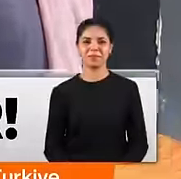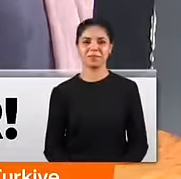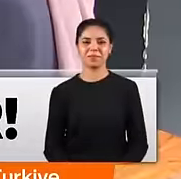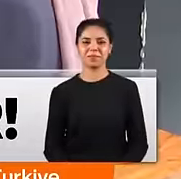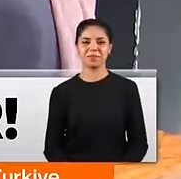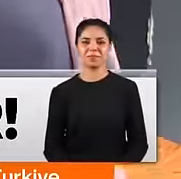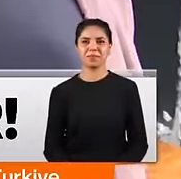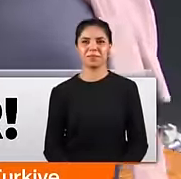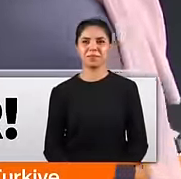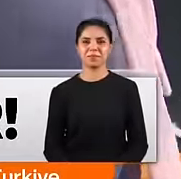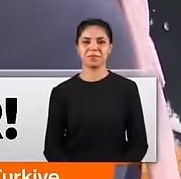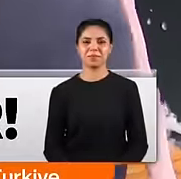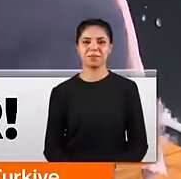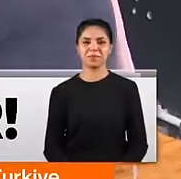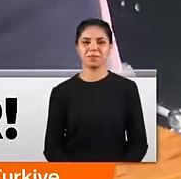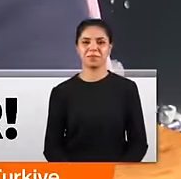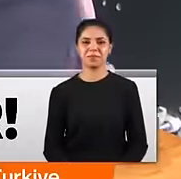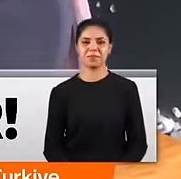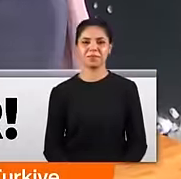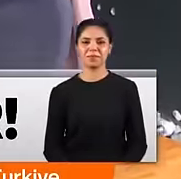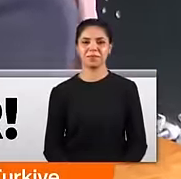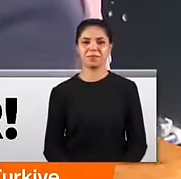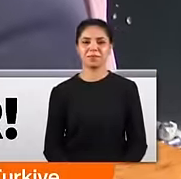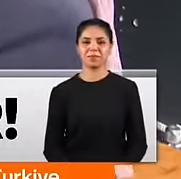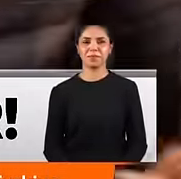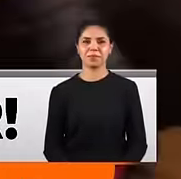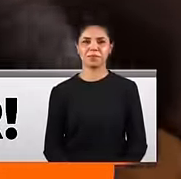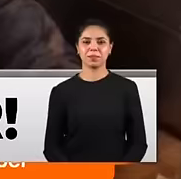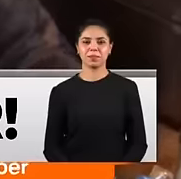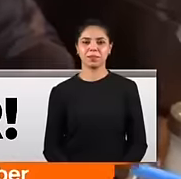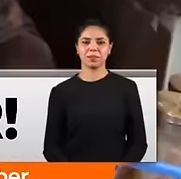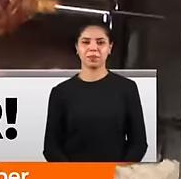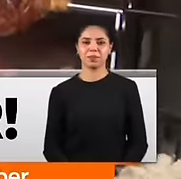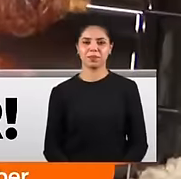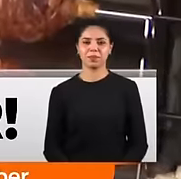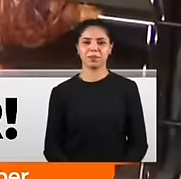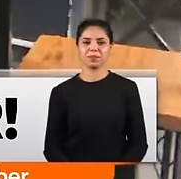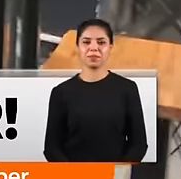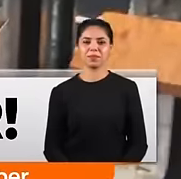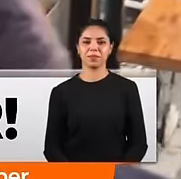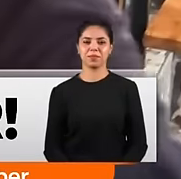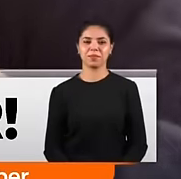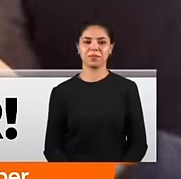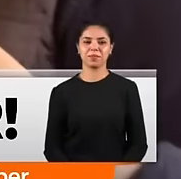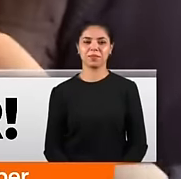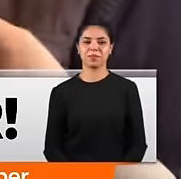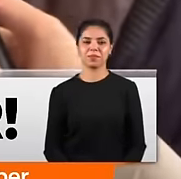İnci gibi dizilen kokoreç nerin? Bizim bu Türkiye'nin. Kesinlikle Türkiye'nin. Türk milletine ait.